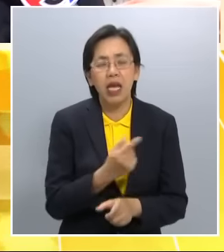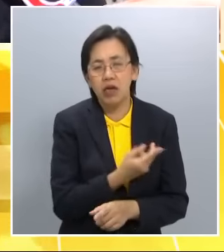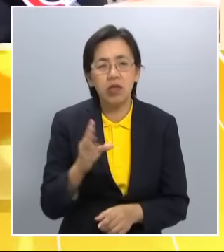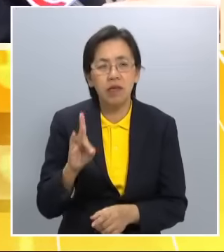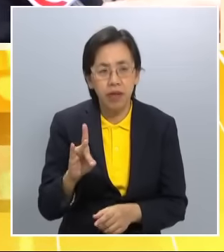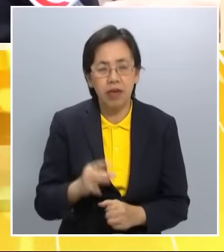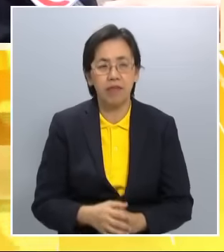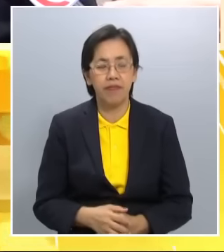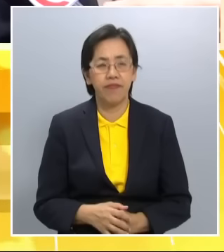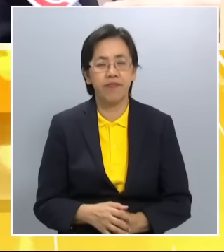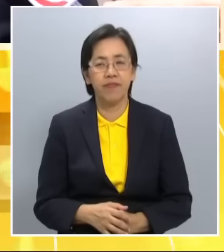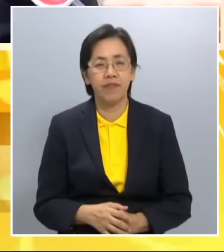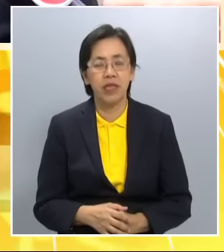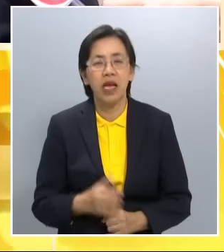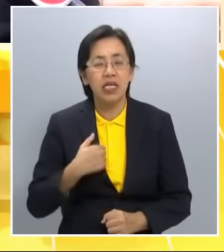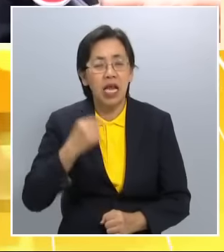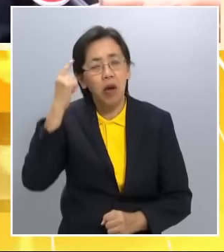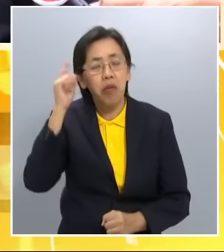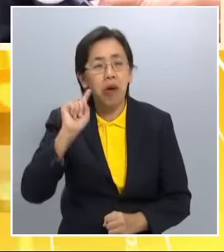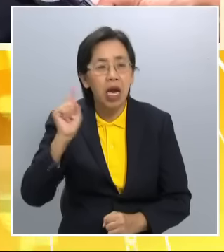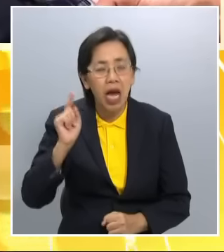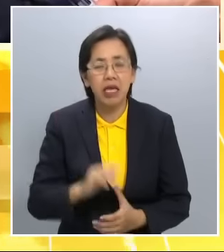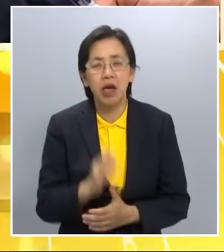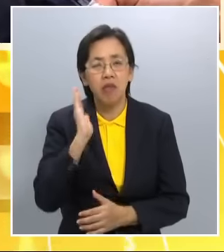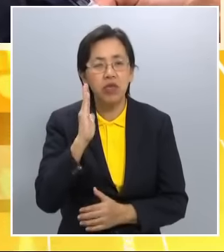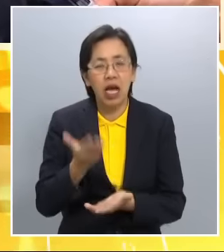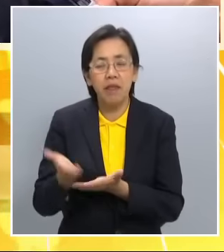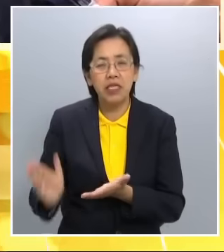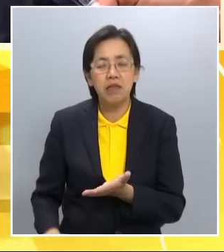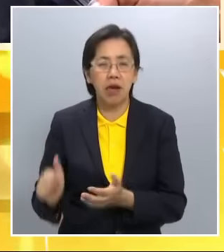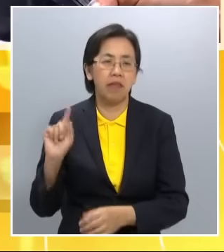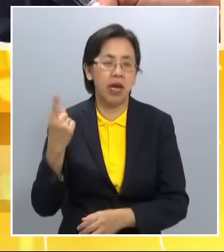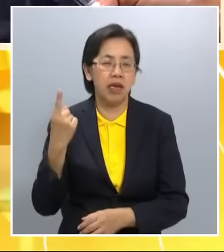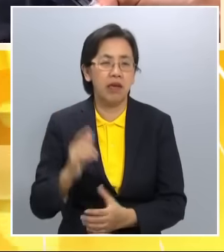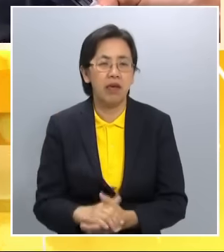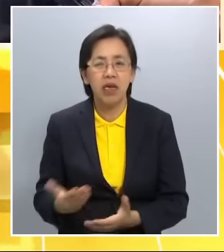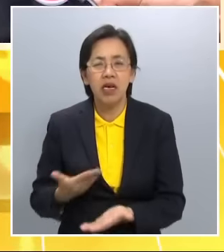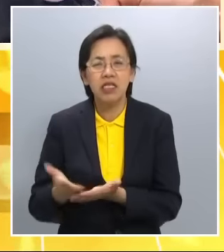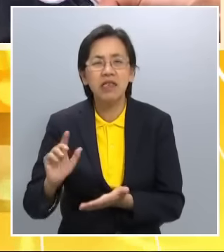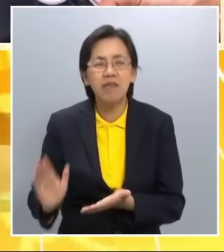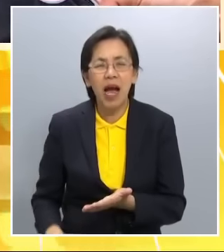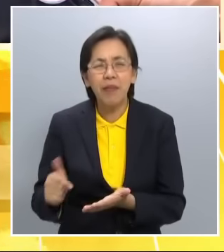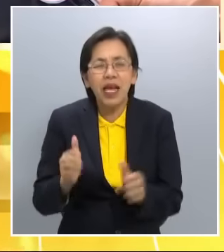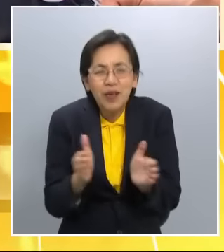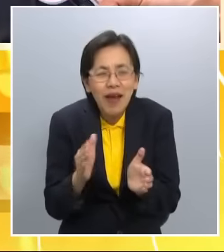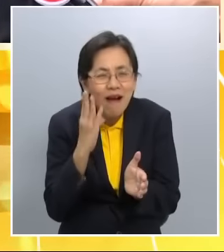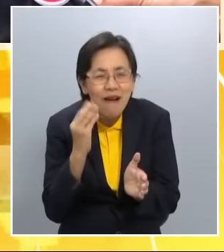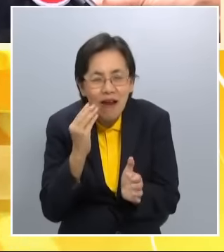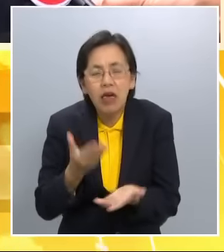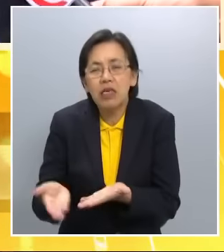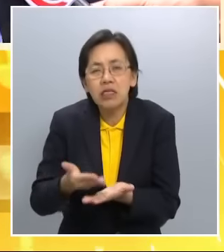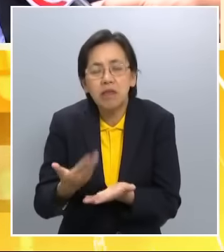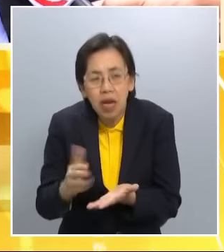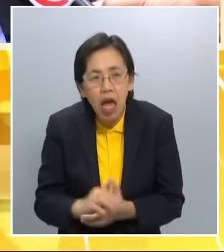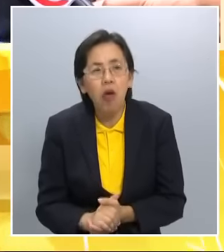ค่ะแต่สุดท้ายเรามาทราบว่าคุณลุงมีการไปซื้อหมามาใหม่ก็ส่วนใหญ่ก็จะเป็นชิวาว่า เอามาแล้วแล้วก็ทำปล่